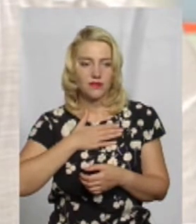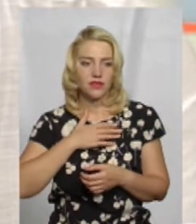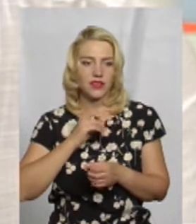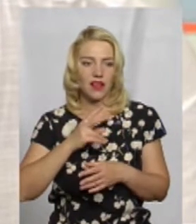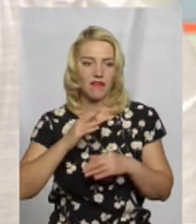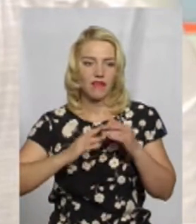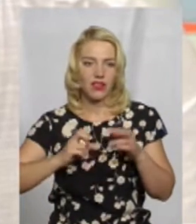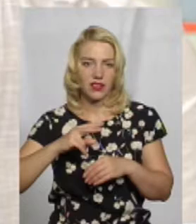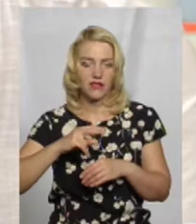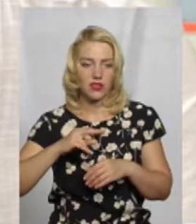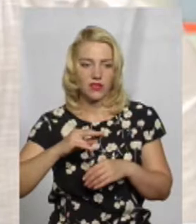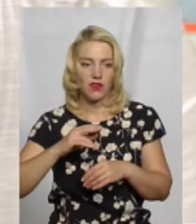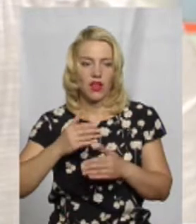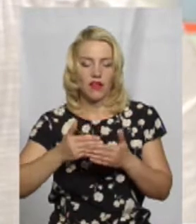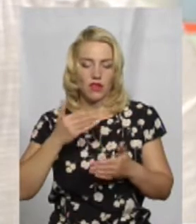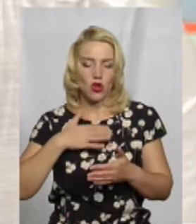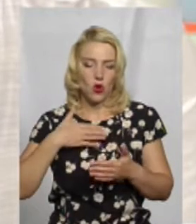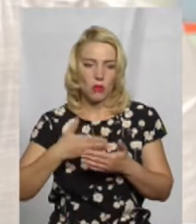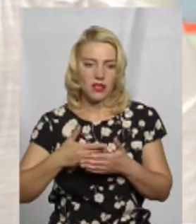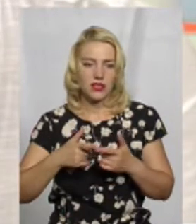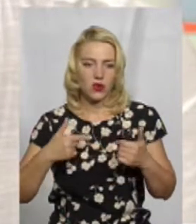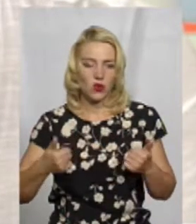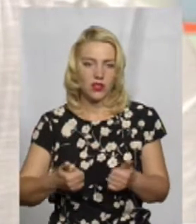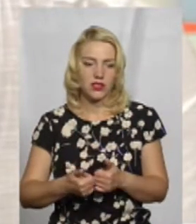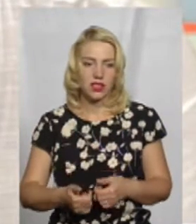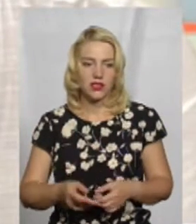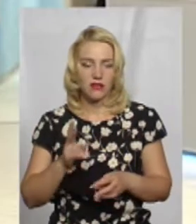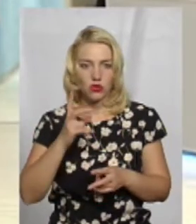як кажуть, фахівців від громадських організацій,